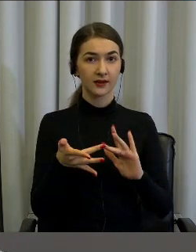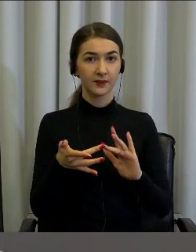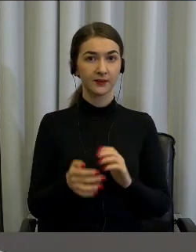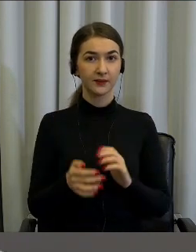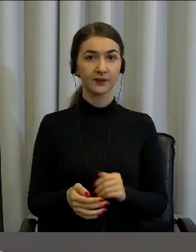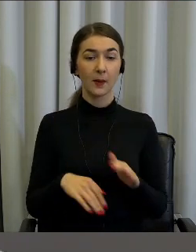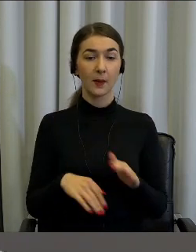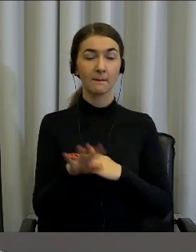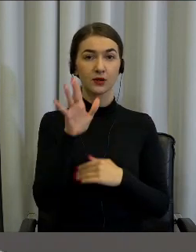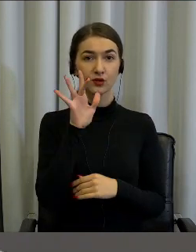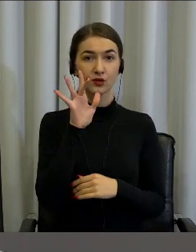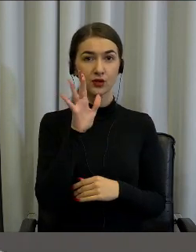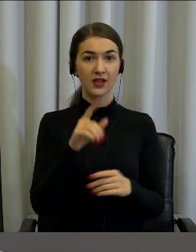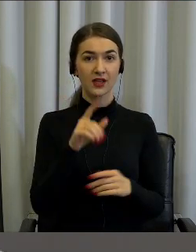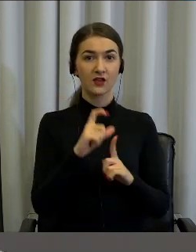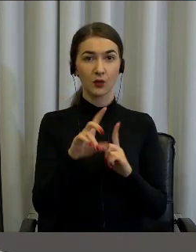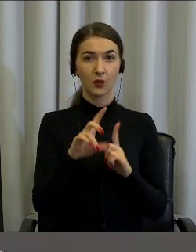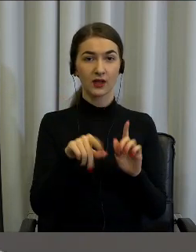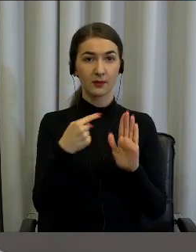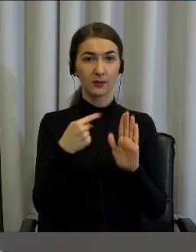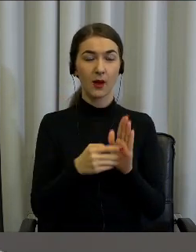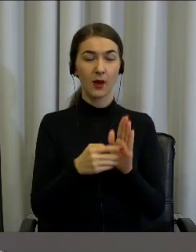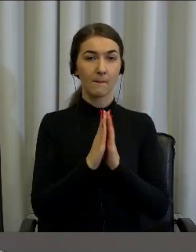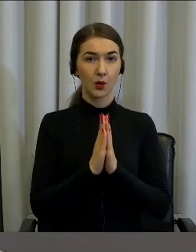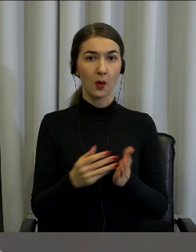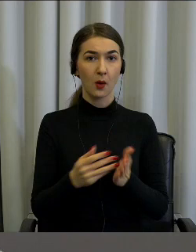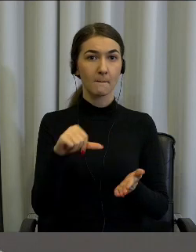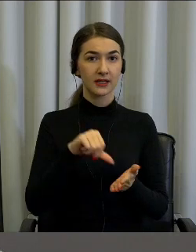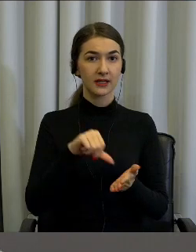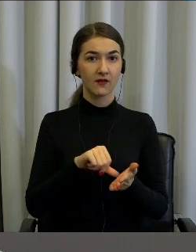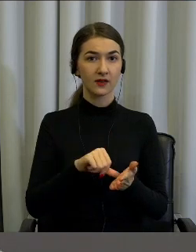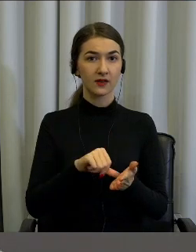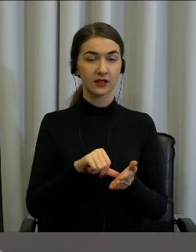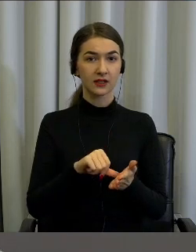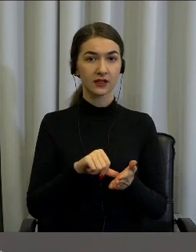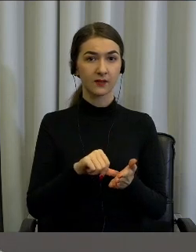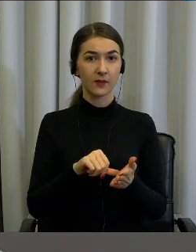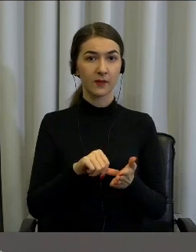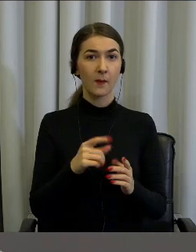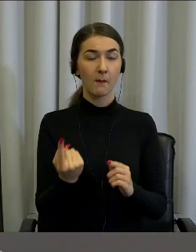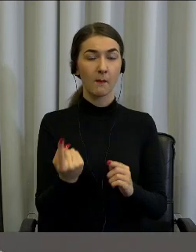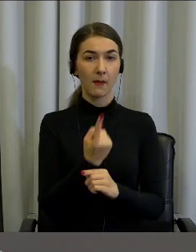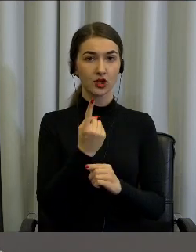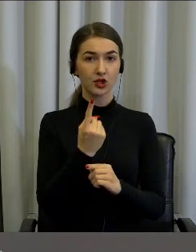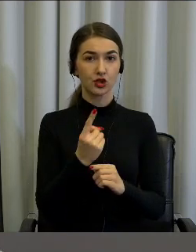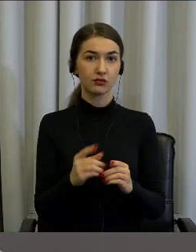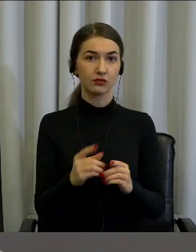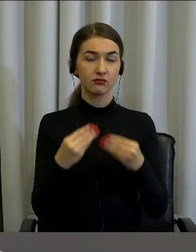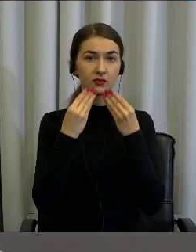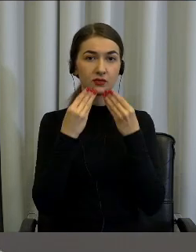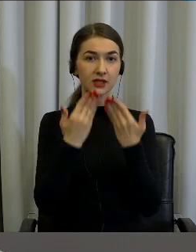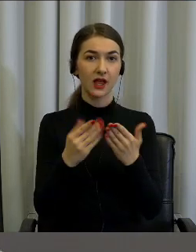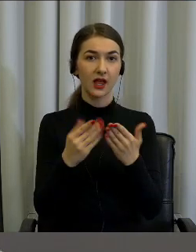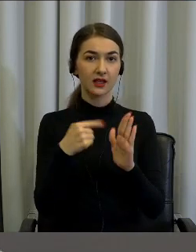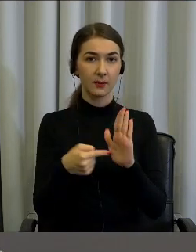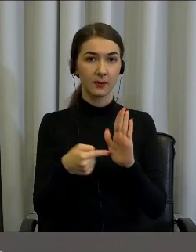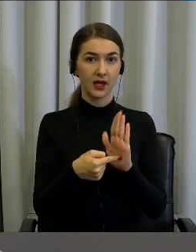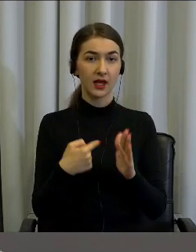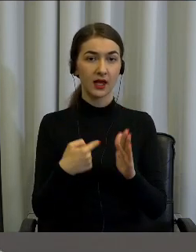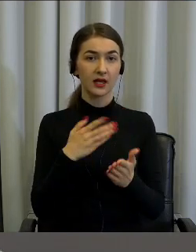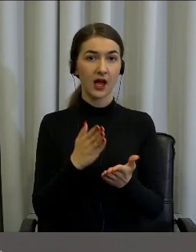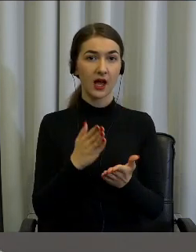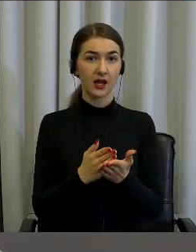під час відповіді на запитання просимо представитись перш ніж задати запитання Я є